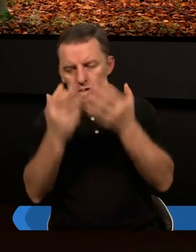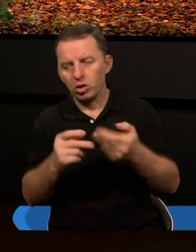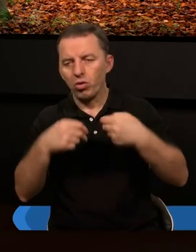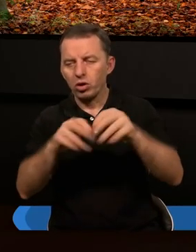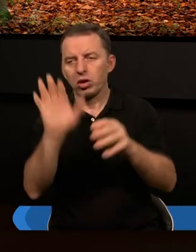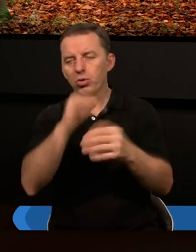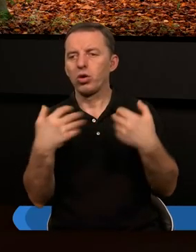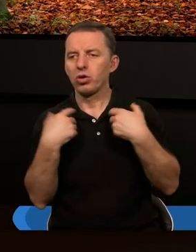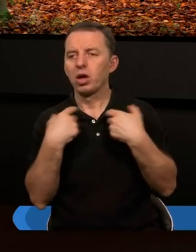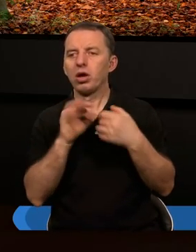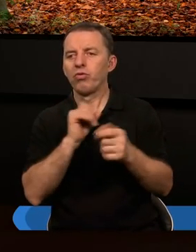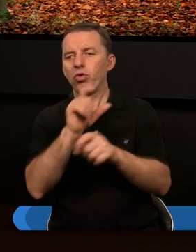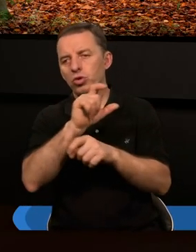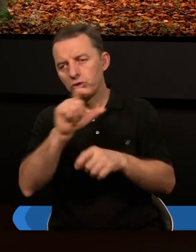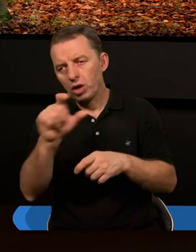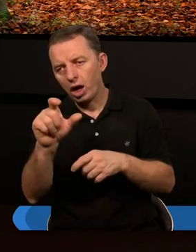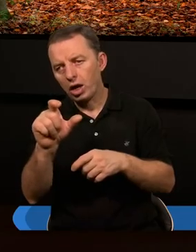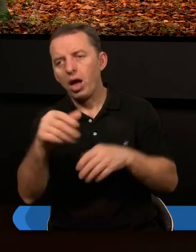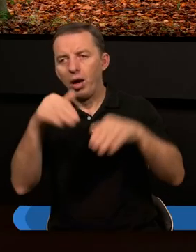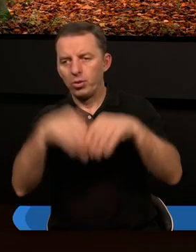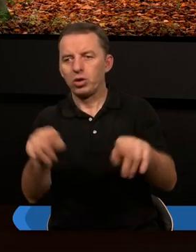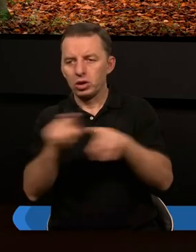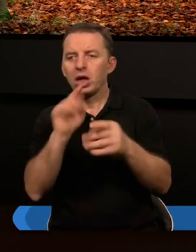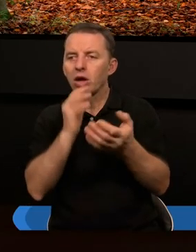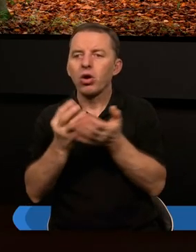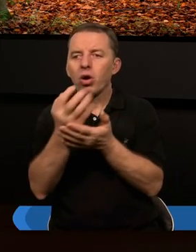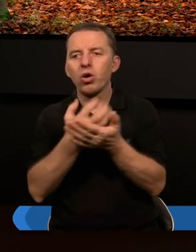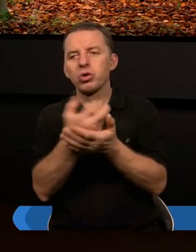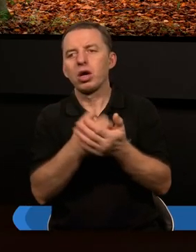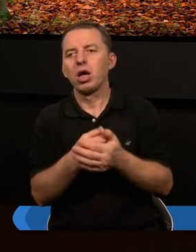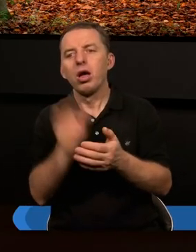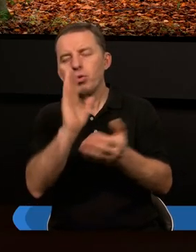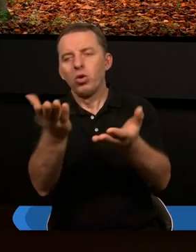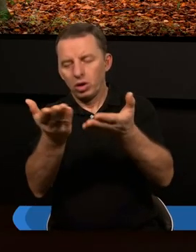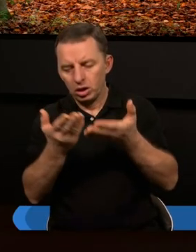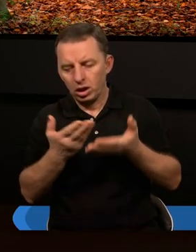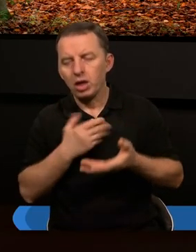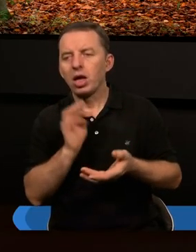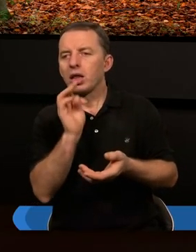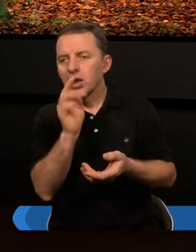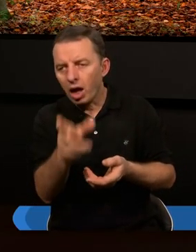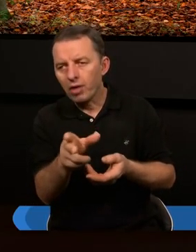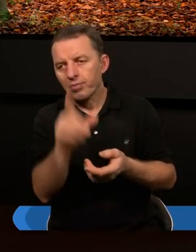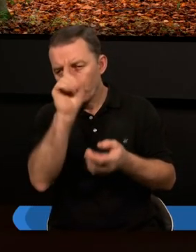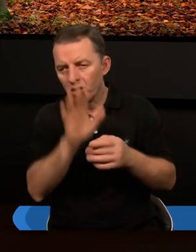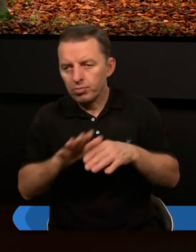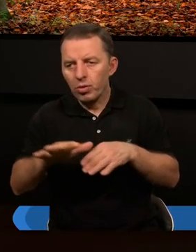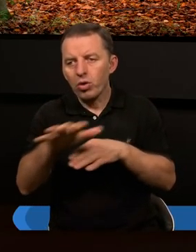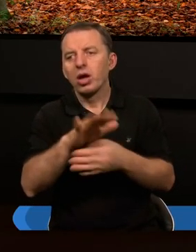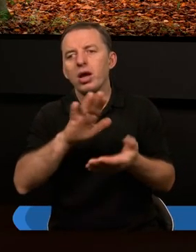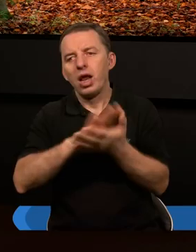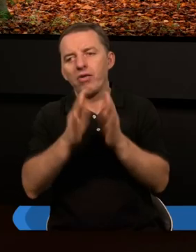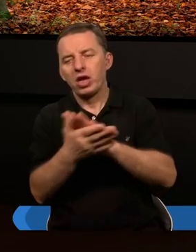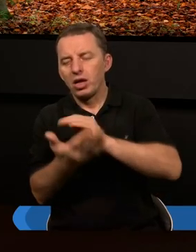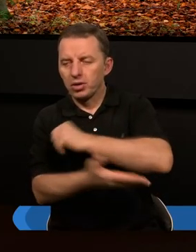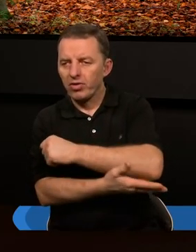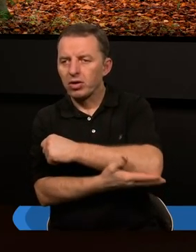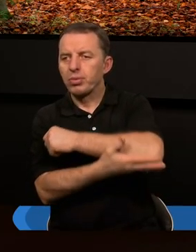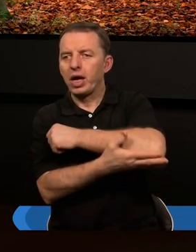swoje życie, swój czas. Możemy też z tego korzystać. Bóg daje nam tę społeczność po to, żeby się nawzajem